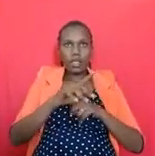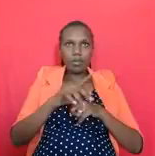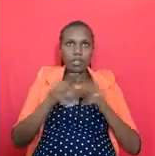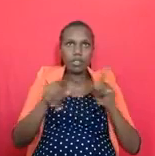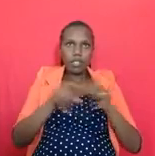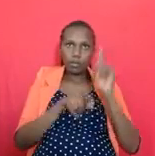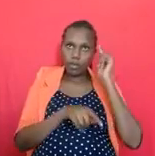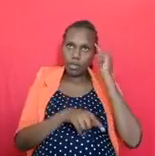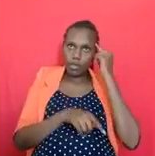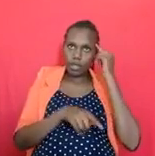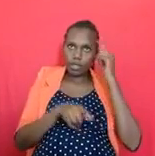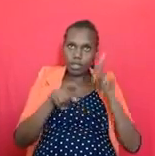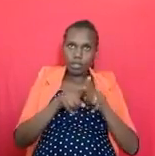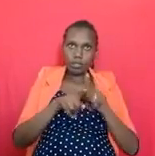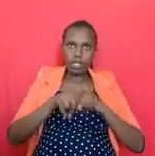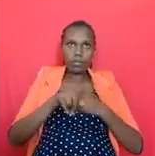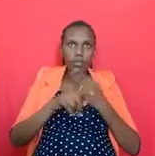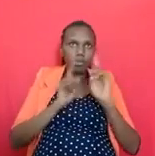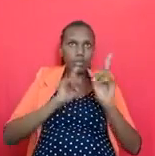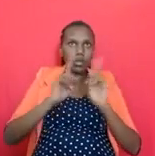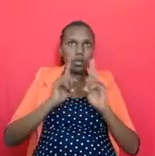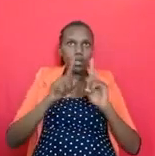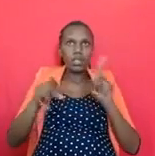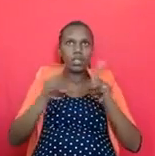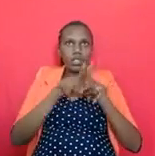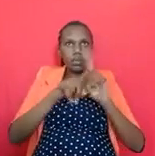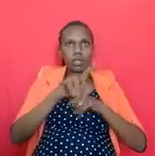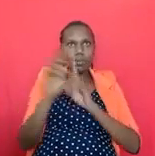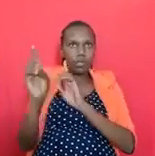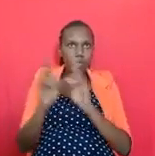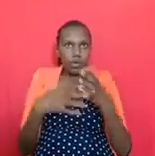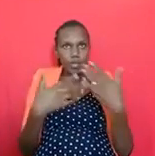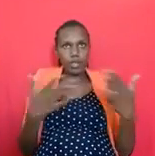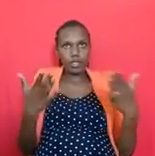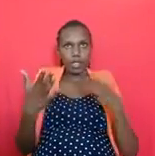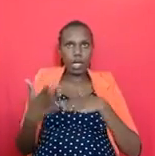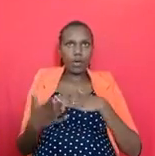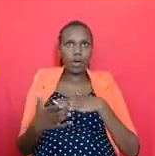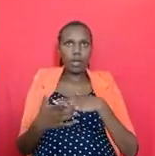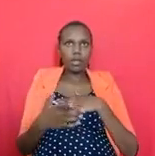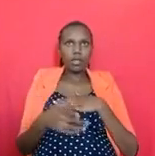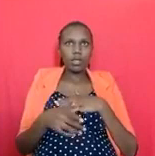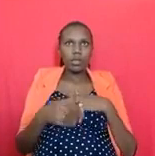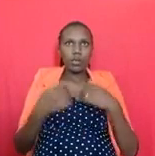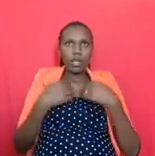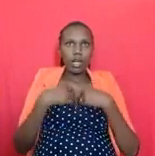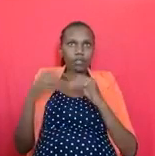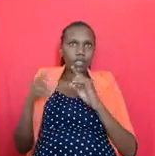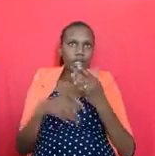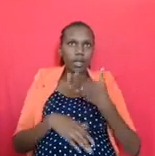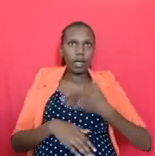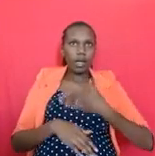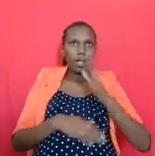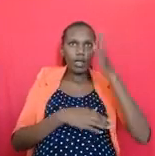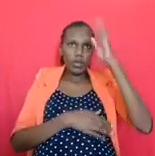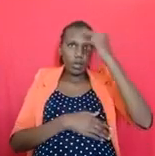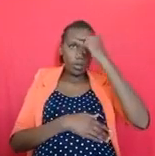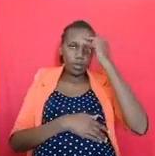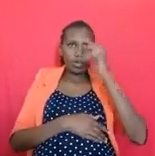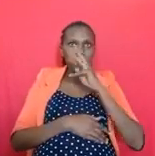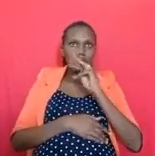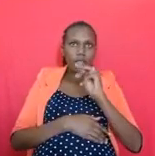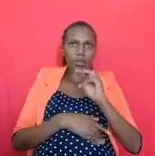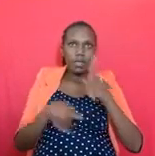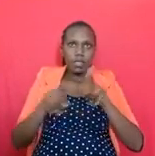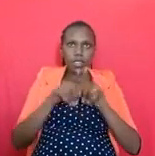riria tugwiciria na riria tukwaria ni tugwika maundu maitu ni twigiragira marakara maku ni undu wamo